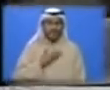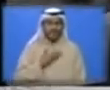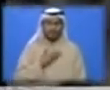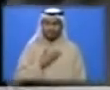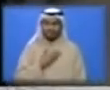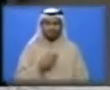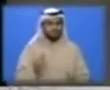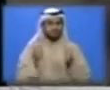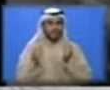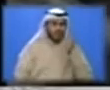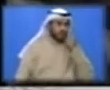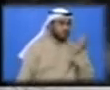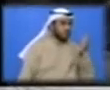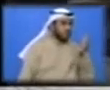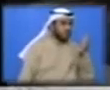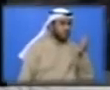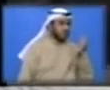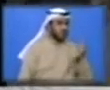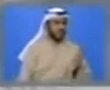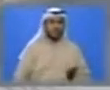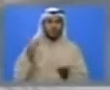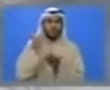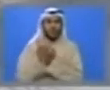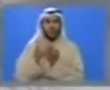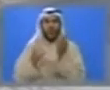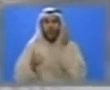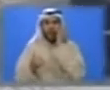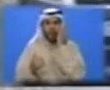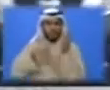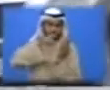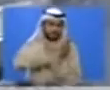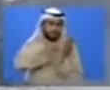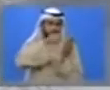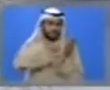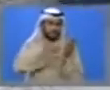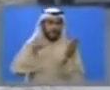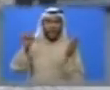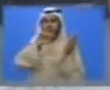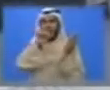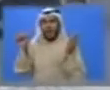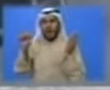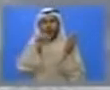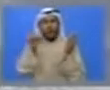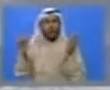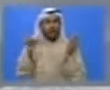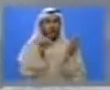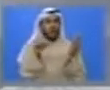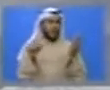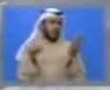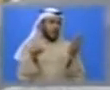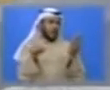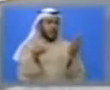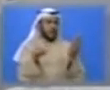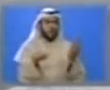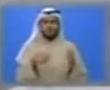الحوادث المرورية منها، حيث يلعب استخدام الهواتف الذكية دورا كبيرا في ذلك، في ظل تنوع وتعدد